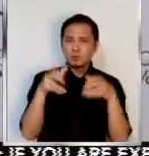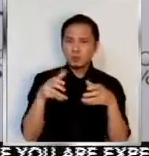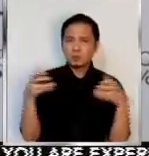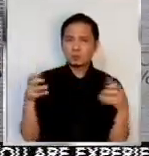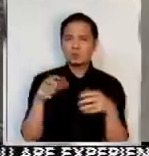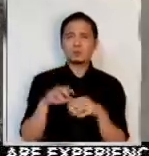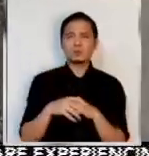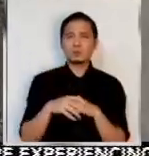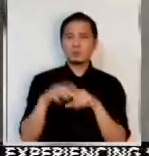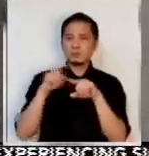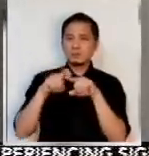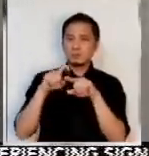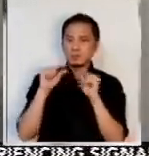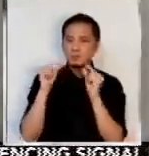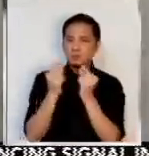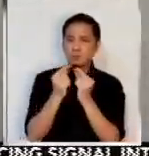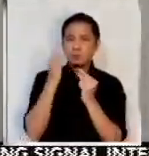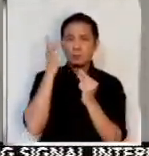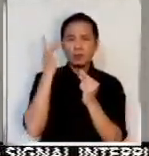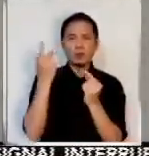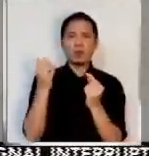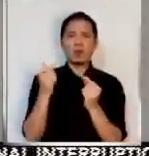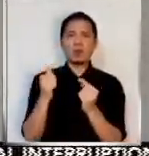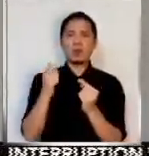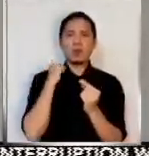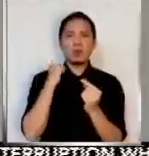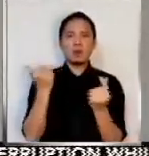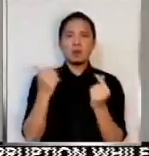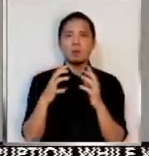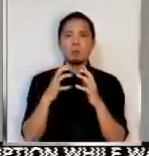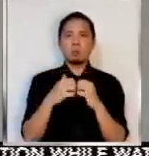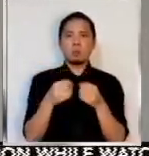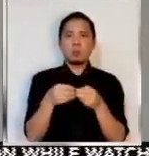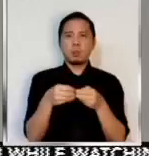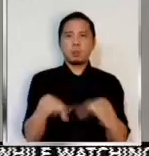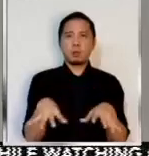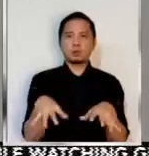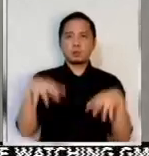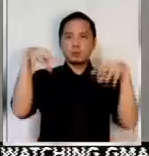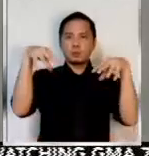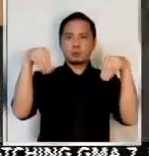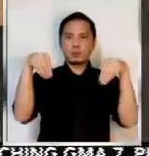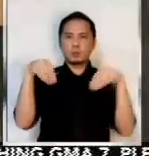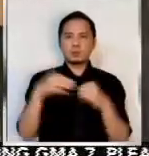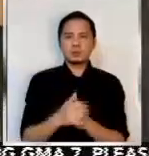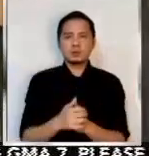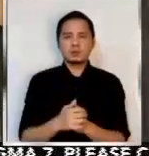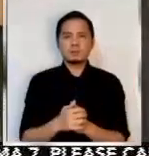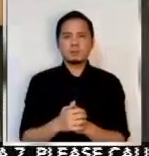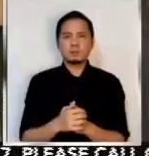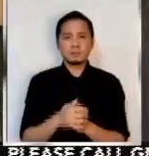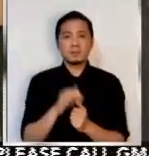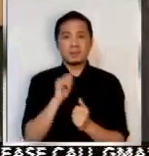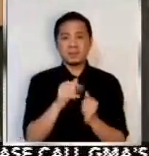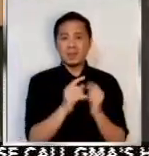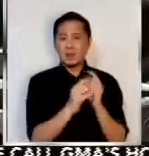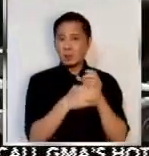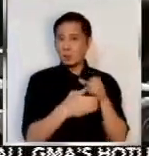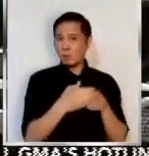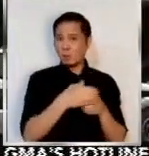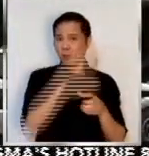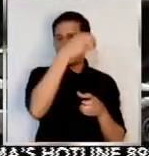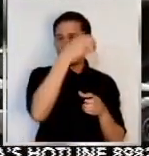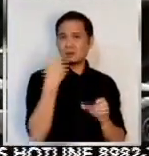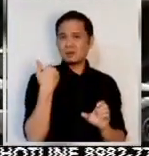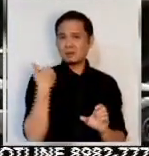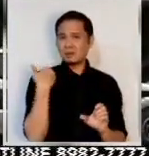pa ng kuryente. Sabi naman ng Meralco, iilan na lang daw ang mga poste nilang hindi pa naililipat. Kapag malalaking proyekto,